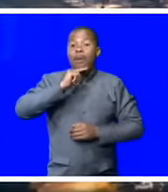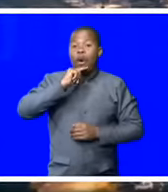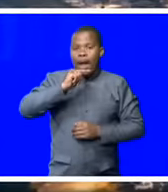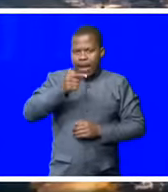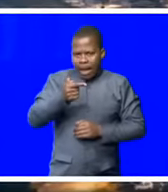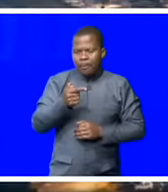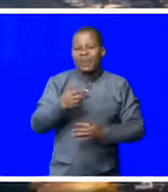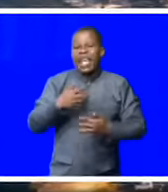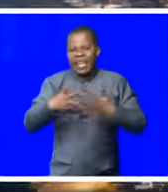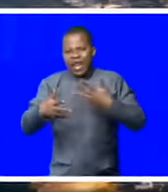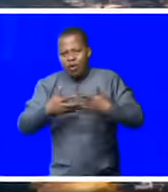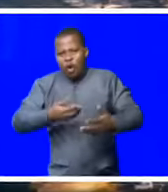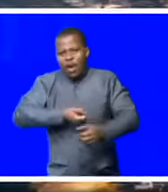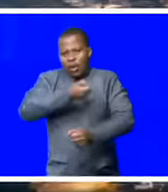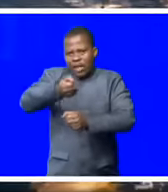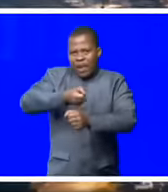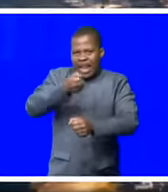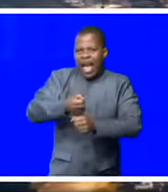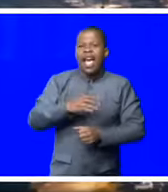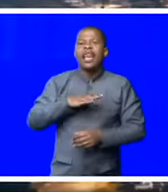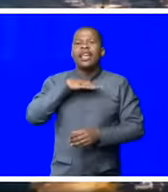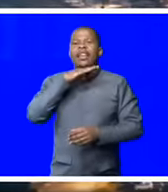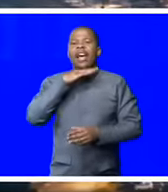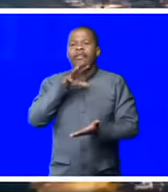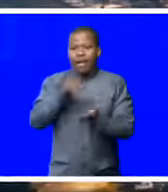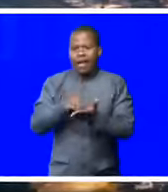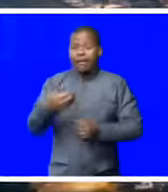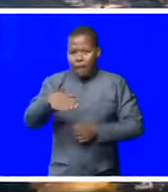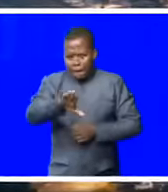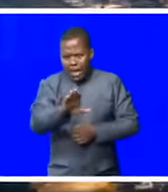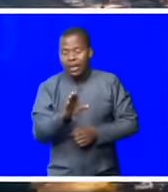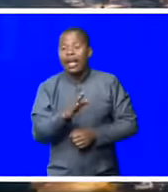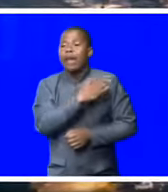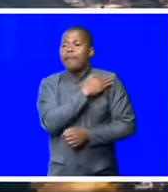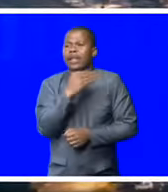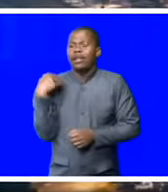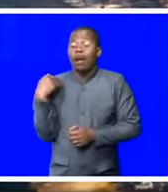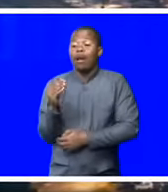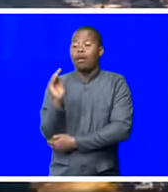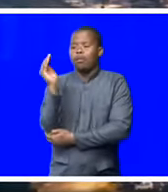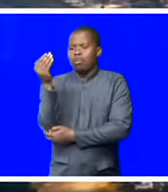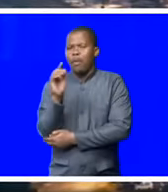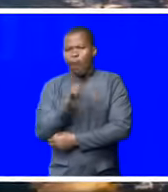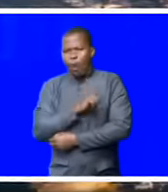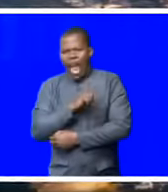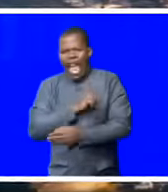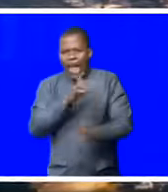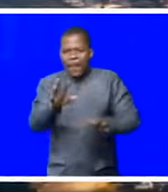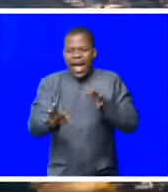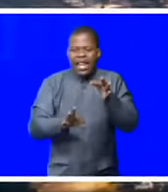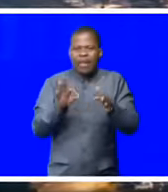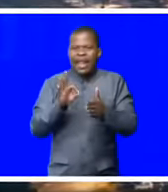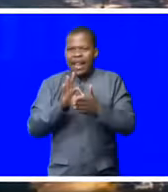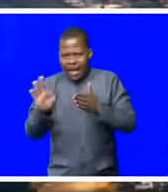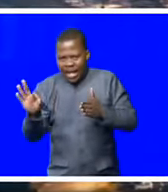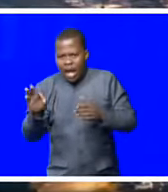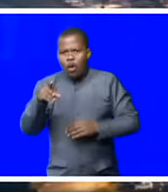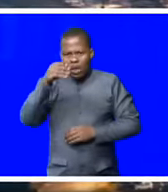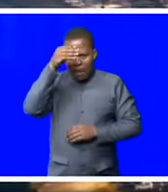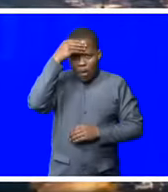uhulumende lakwendako ucinisekisa kuphepha kwalemibutho njengoba timpilo talabo labasebenza ngaphansi kwayo ibonakala isengotini